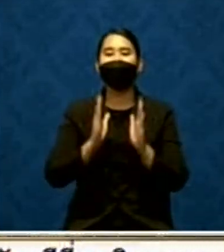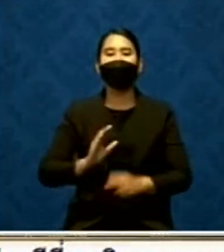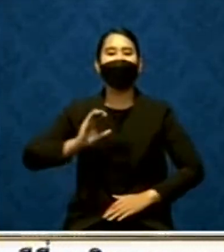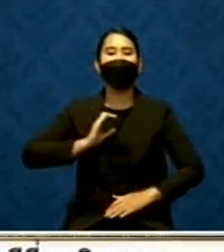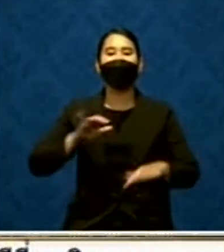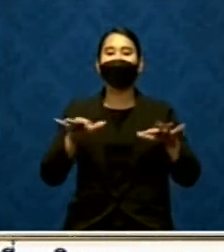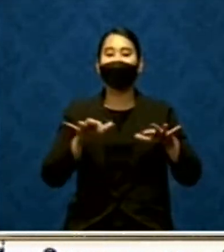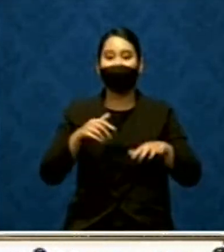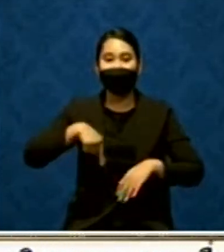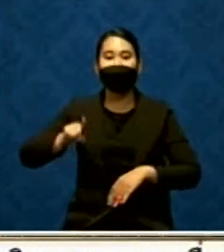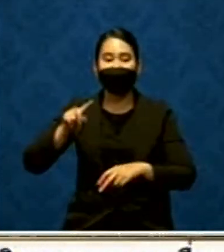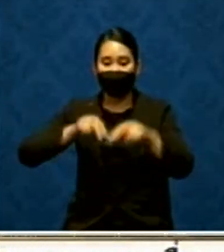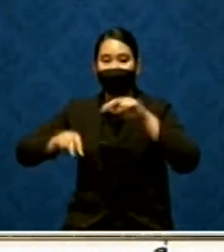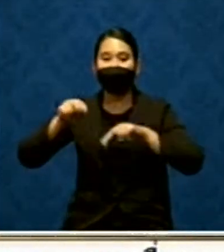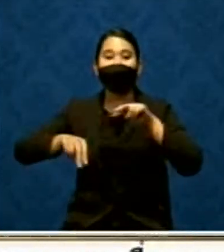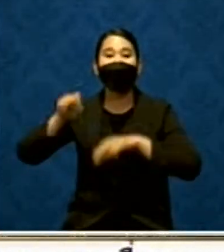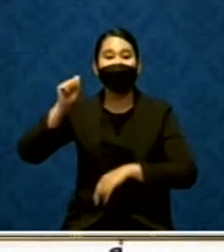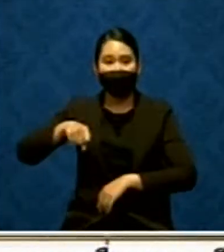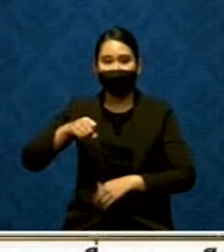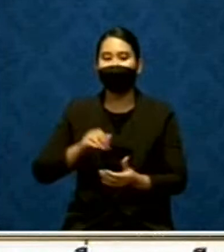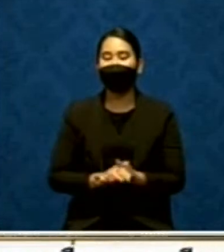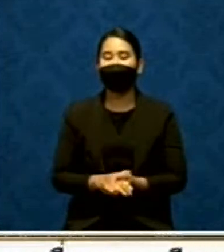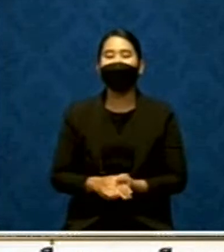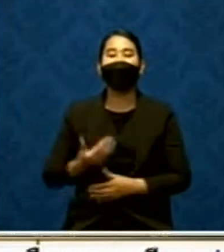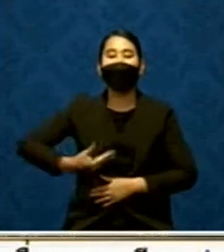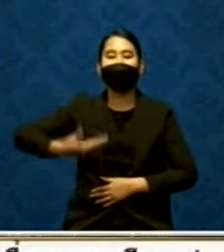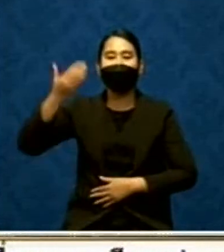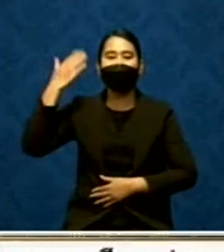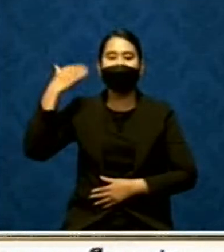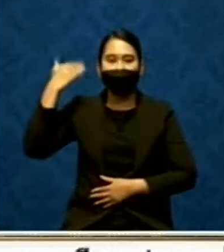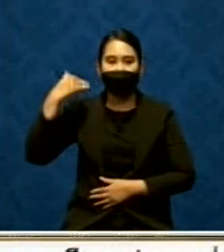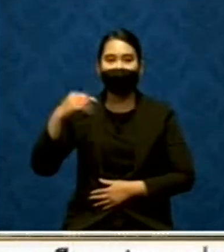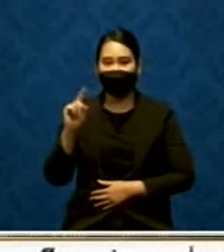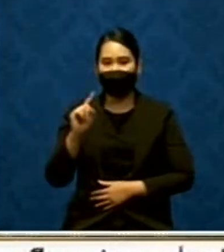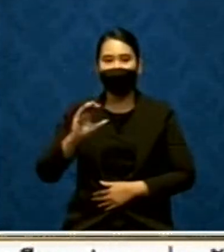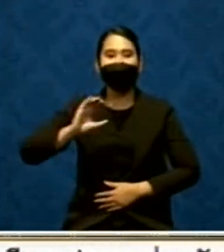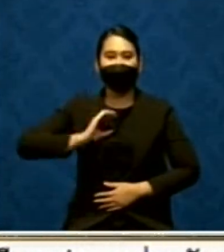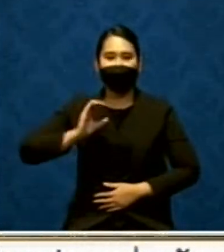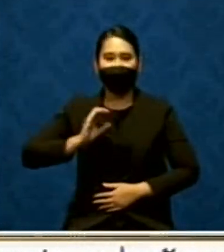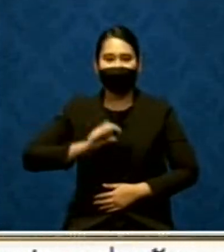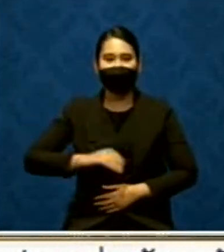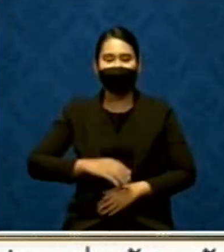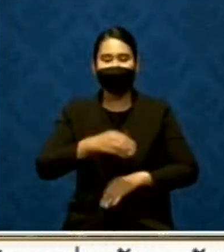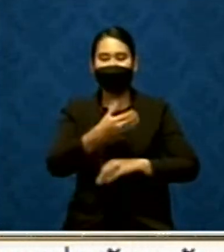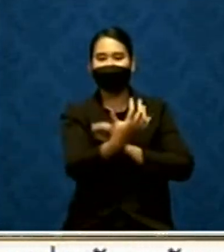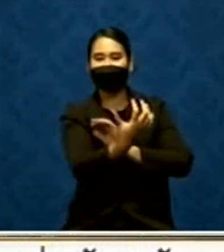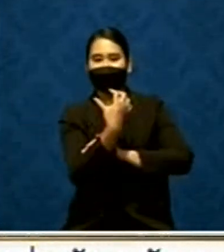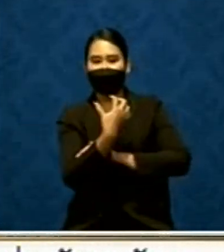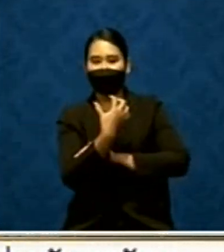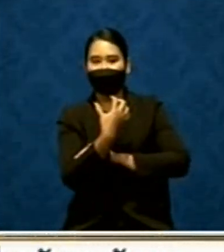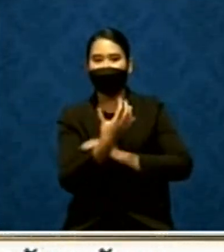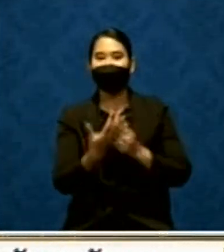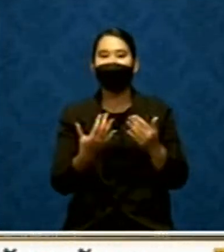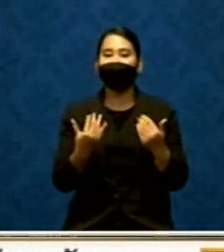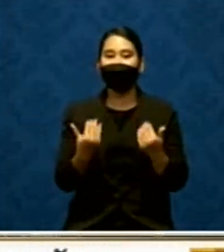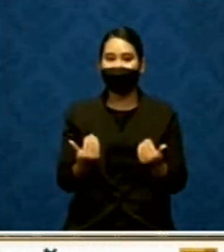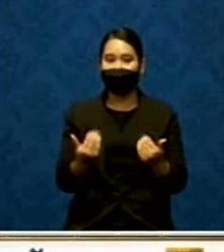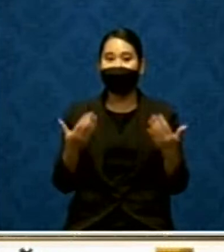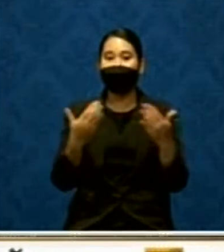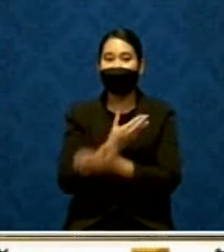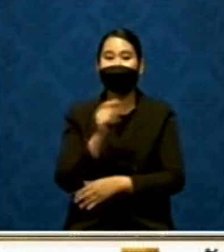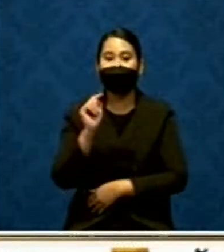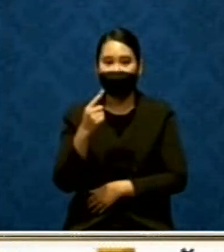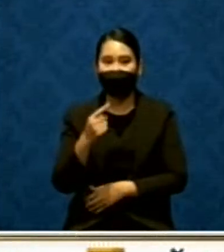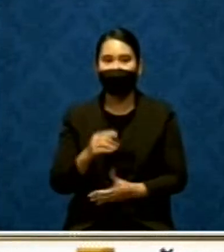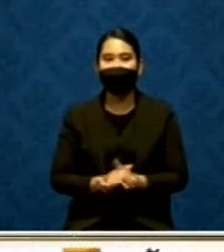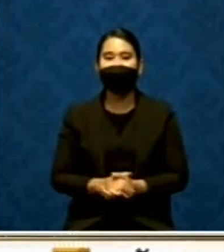แล้วก็เข้าไปตรวจไปตรวจปุ๊บสมัยก่อนแล้วได้ยินครับว่าตำรวจยัดยาต่อไปนี้เขาจะเรียกว่าเจ้าหน้า